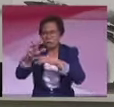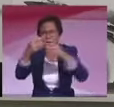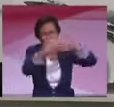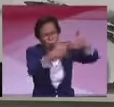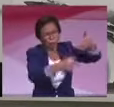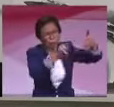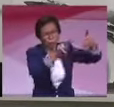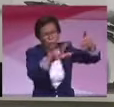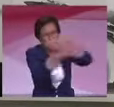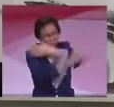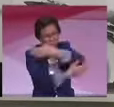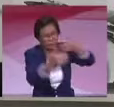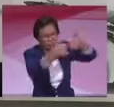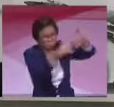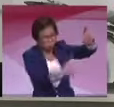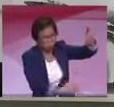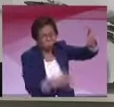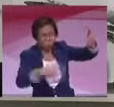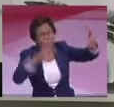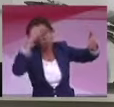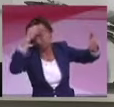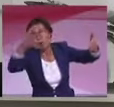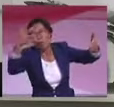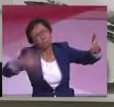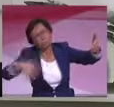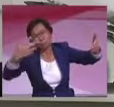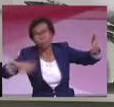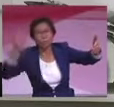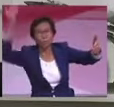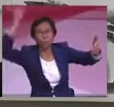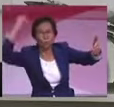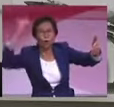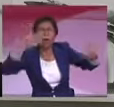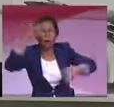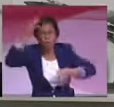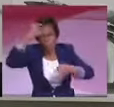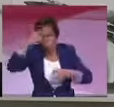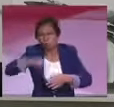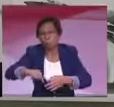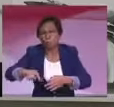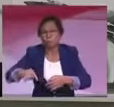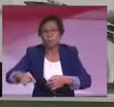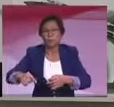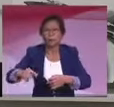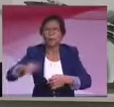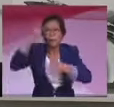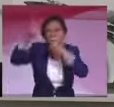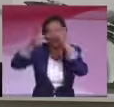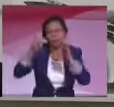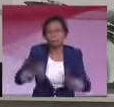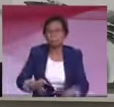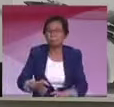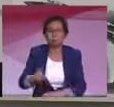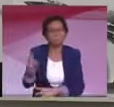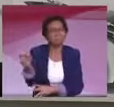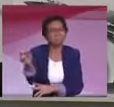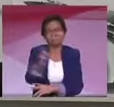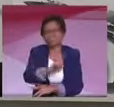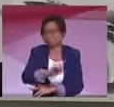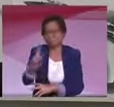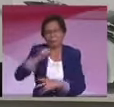nama 23 negara yang telah pun saya umumkan. Ya, tapi kalau untuk kedatangan sebagai pelancong, memang kita